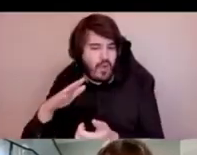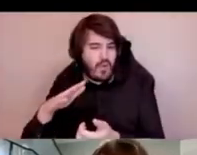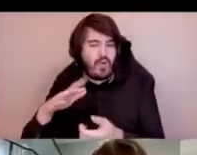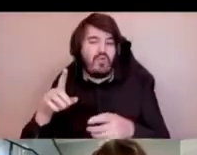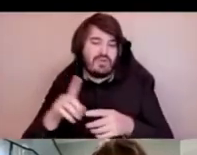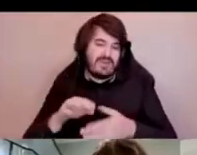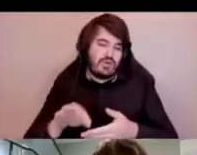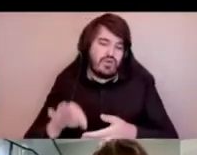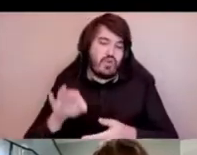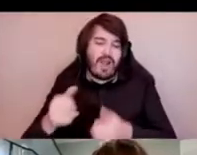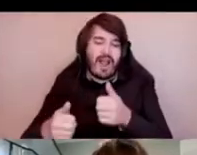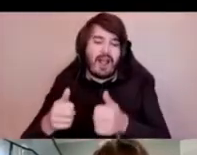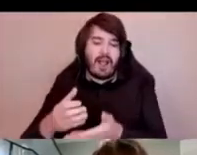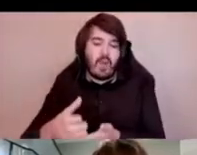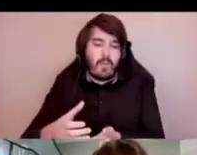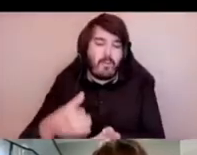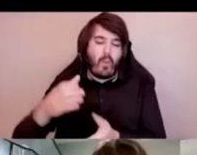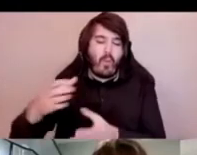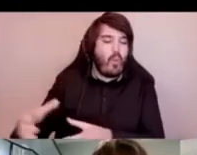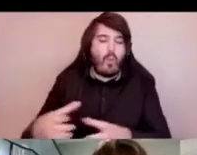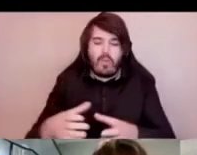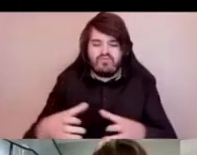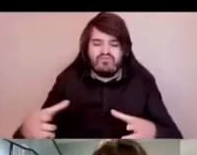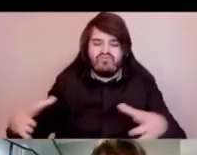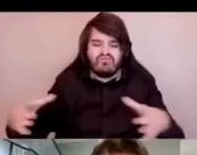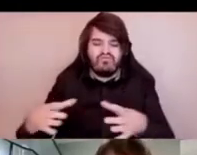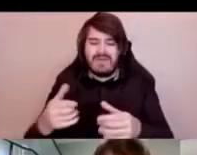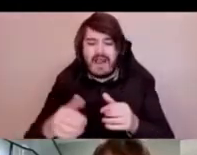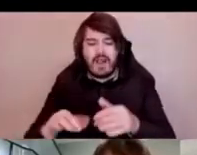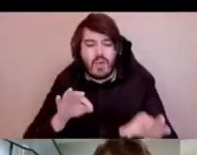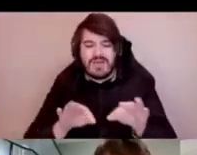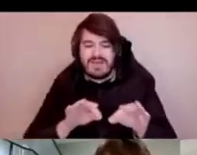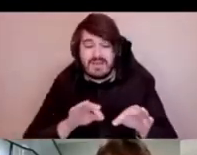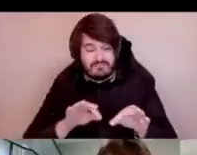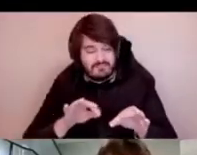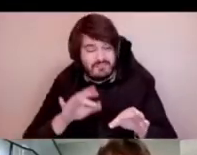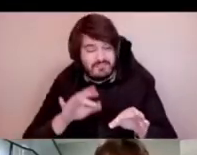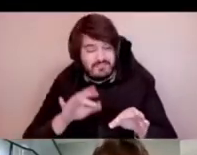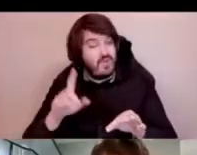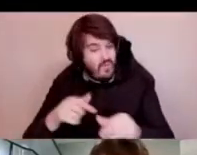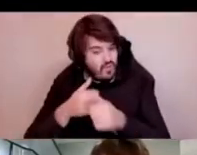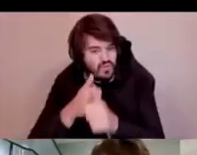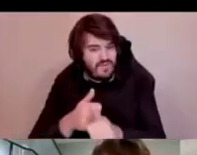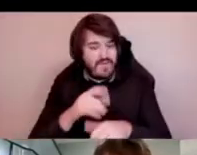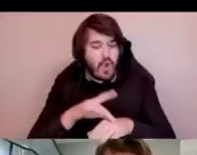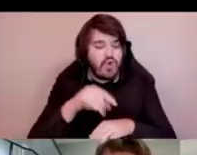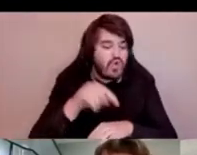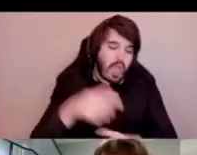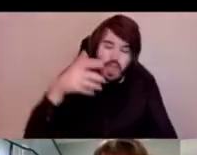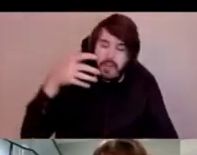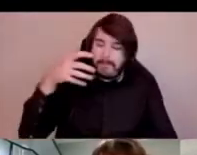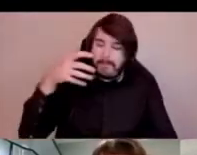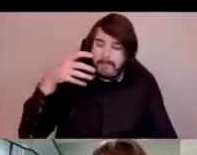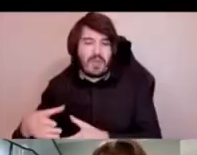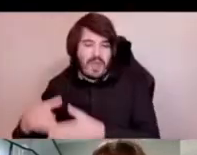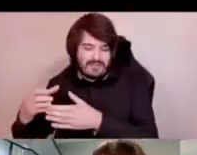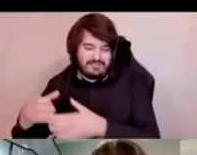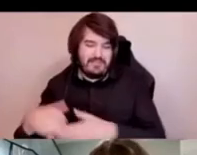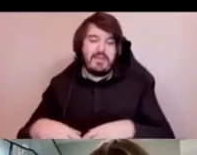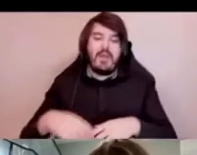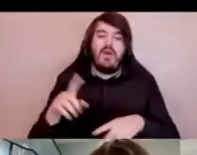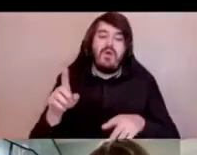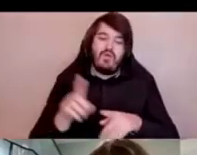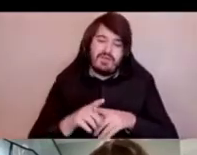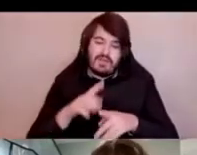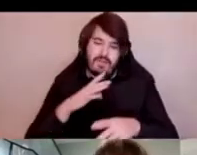choix des contenants que ça va nous faire devoir choisir parce qu'il faut y aller avec le genre de sol qu'on a. Puis ensuite, on va parler